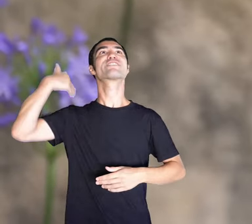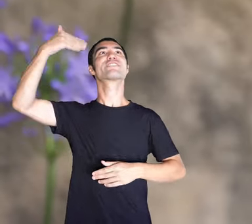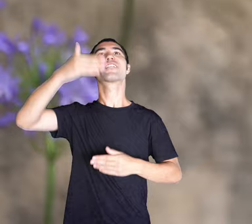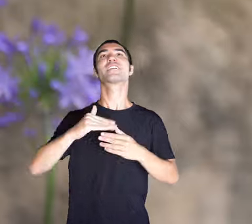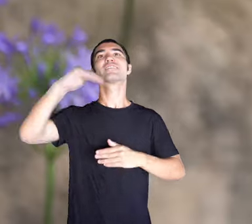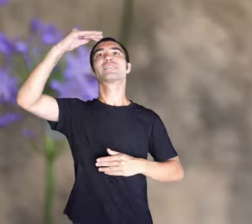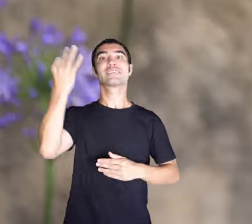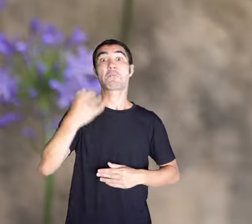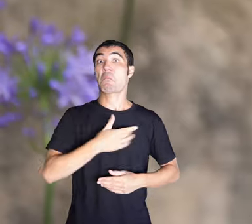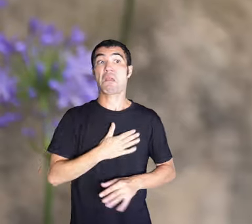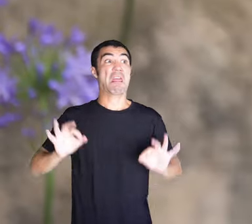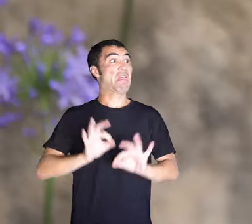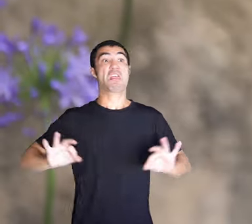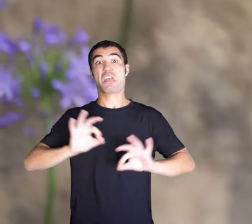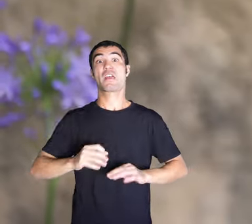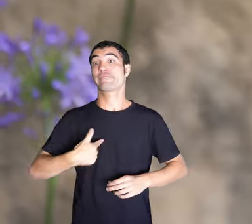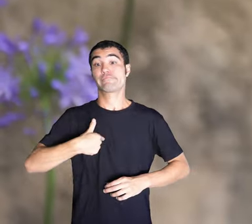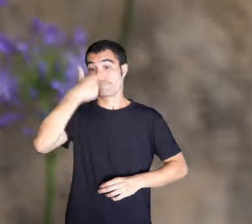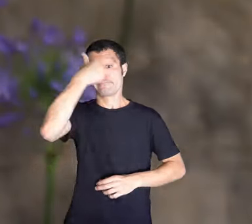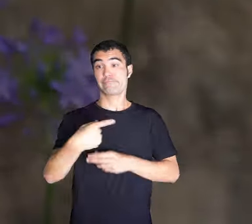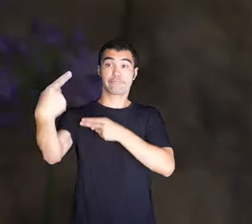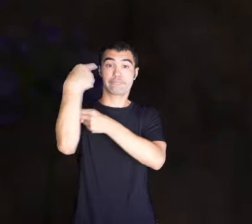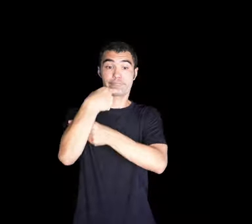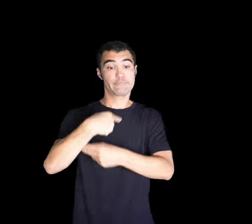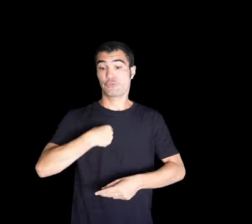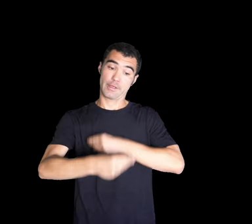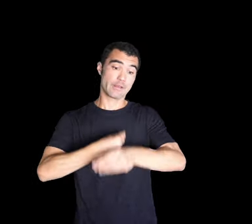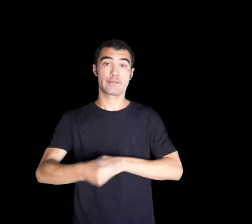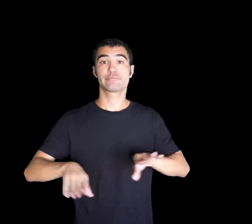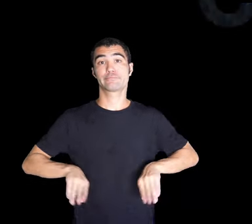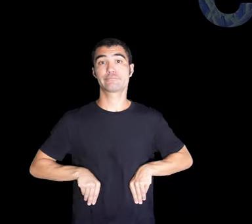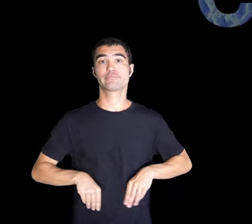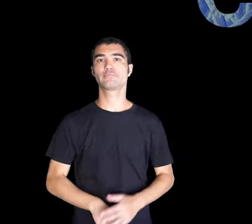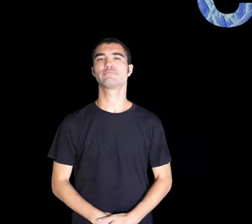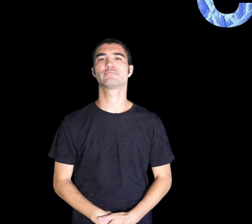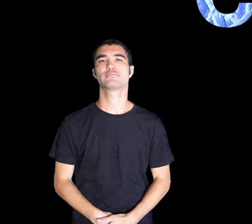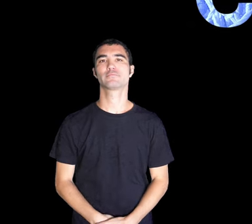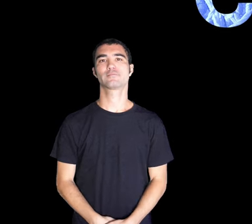res. El que vaig haver de fer, el que m'amanaven.